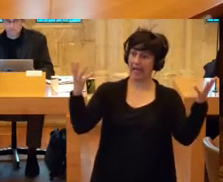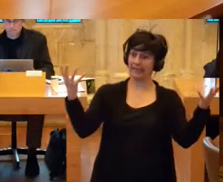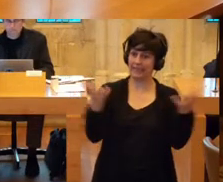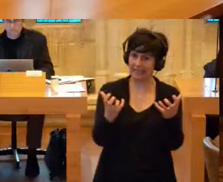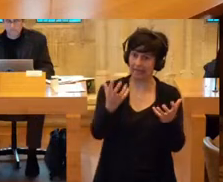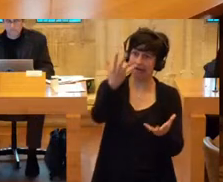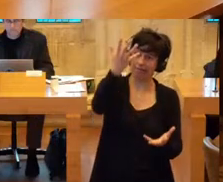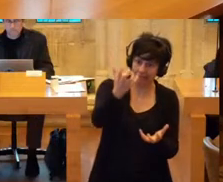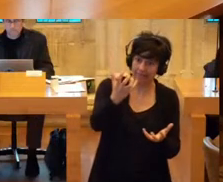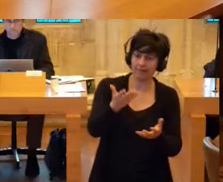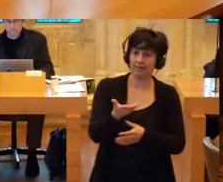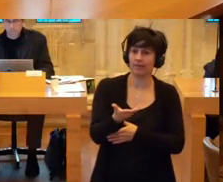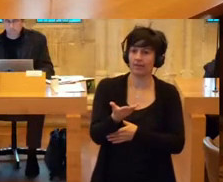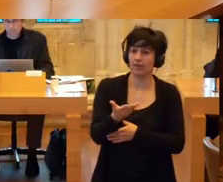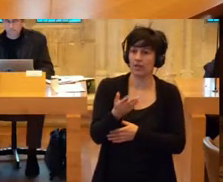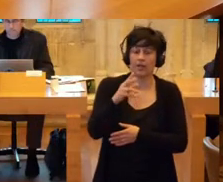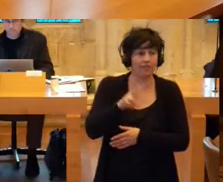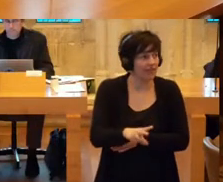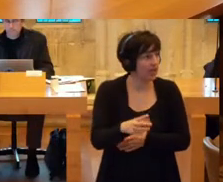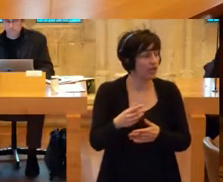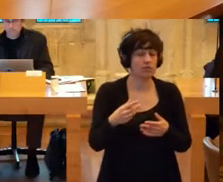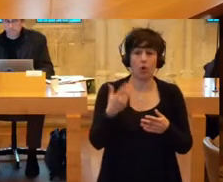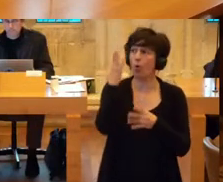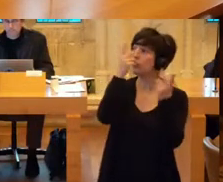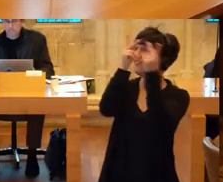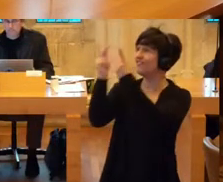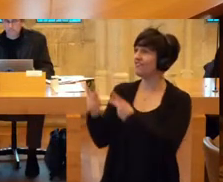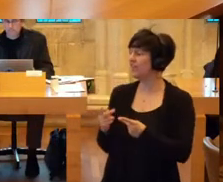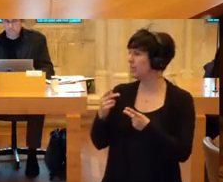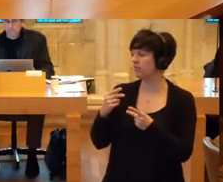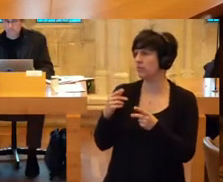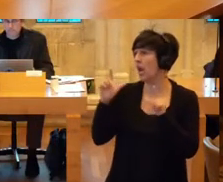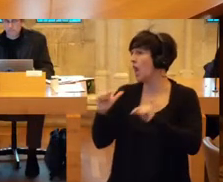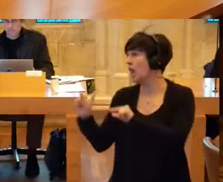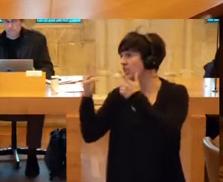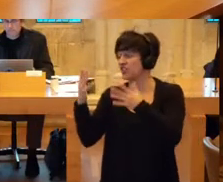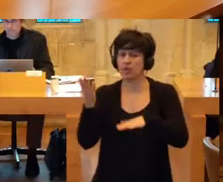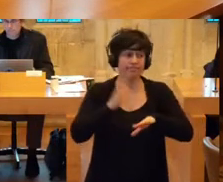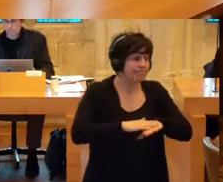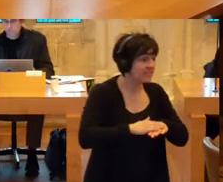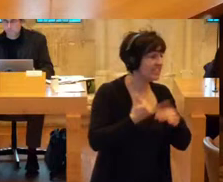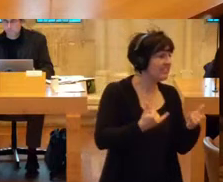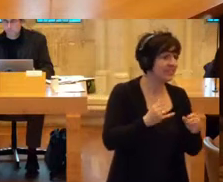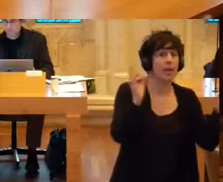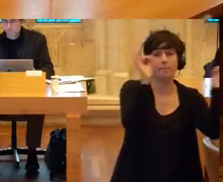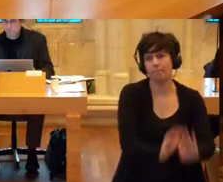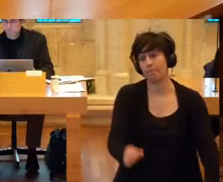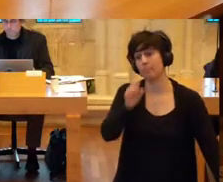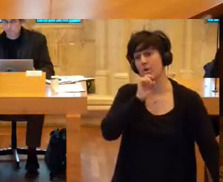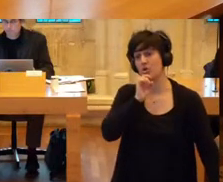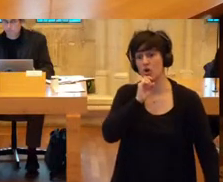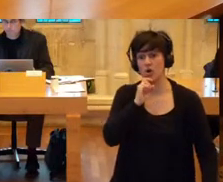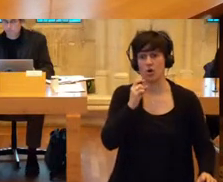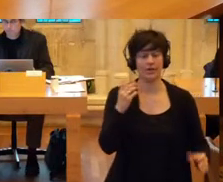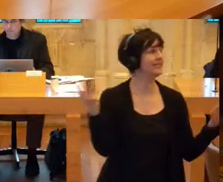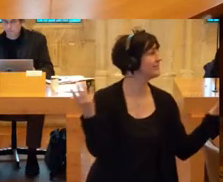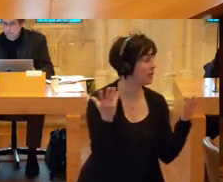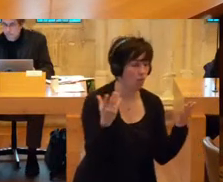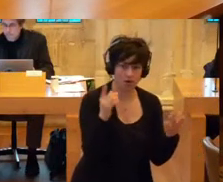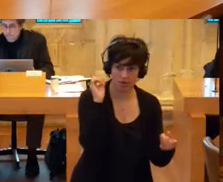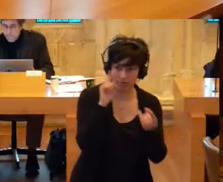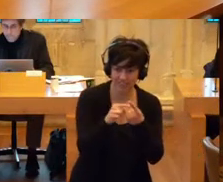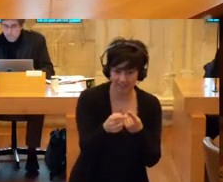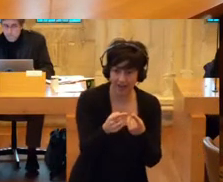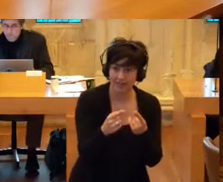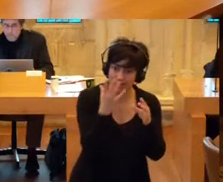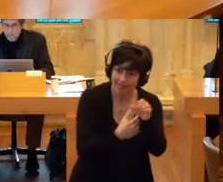qui est maintenant assez commun dans beaucoup de villes, malheureusement pas chez nous, effectivement une halle gourmande qui n'a rien à voir avec un marché couvert